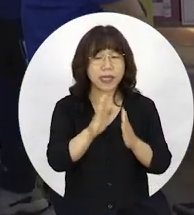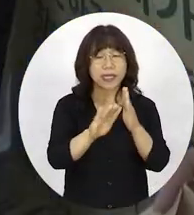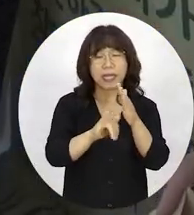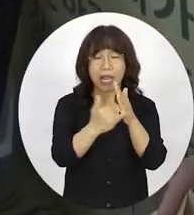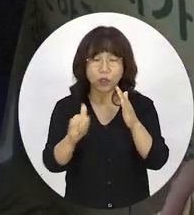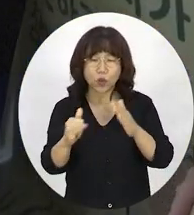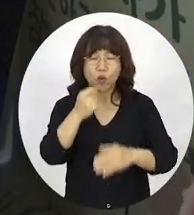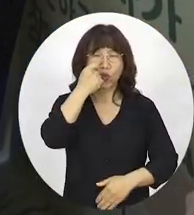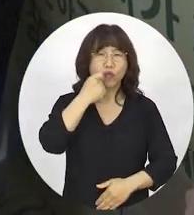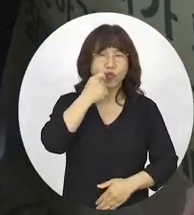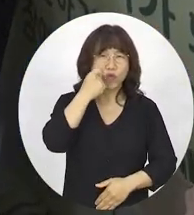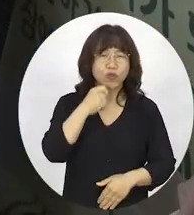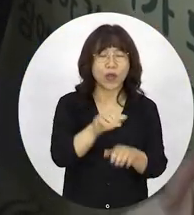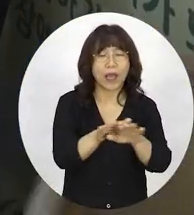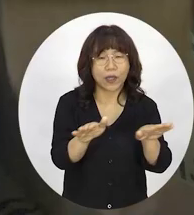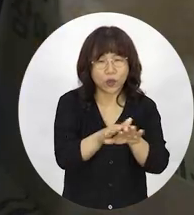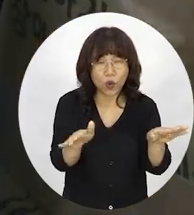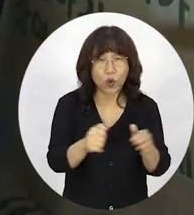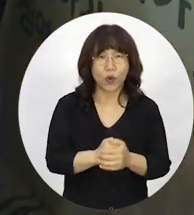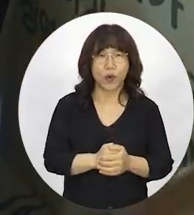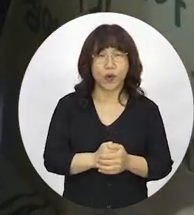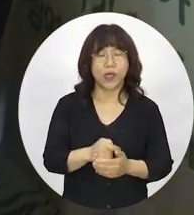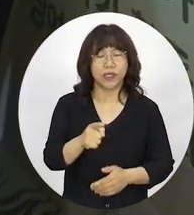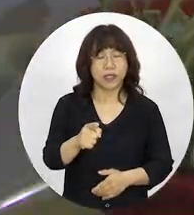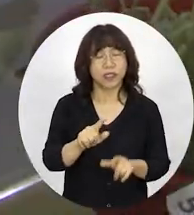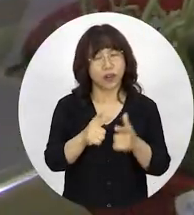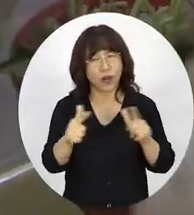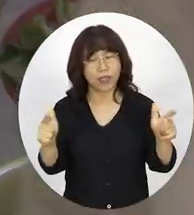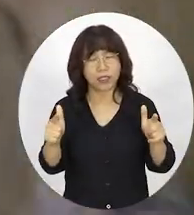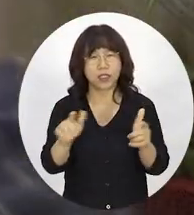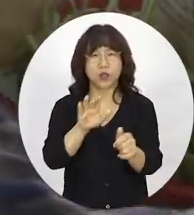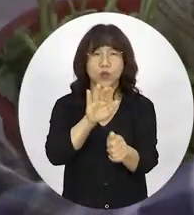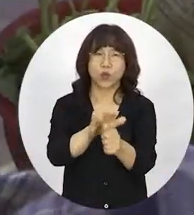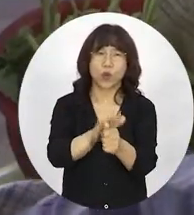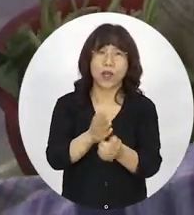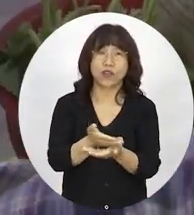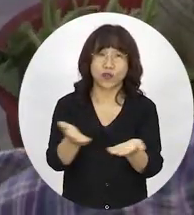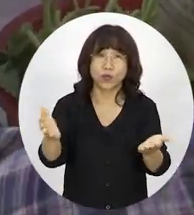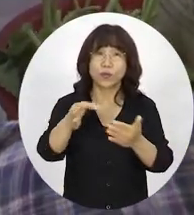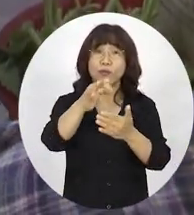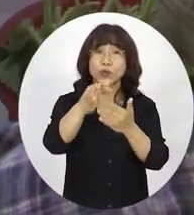해소하고 인지, 신체 기능 증진을 목표로 하는 장기 프로그램입니다.